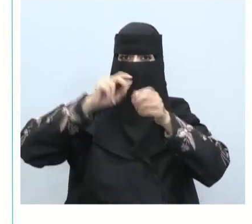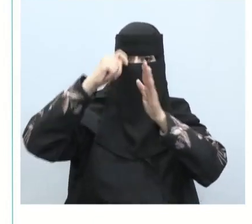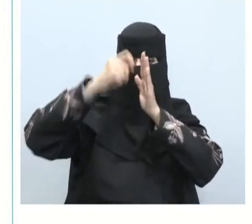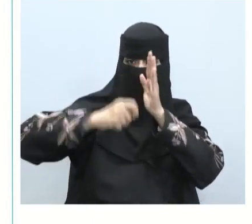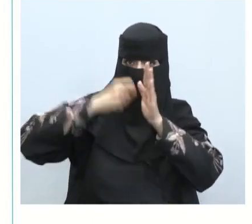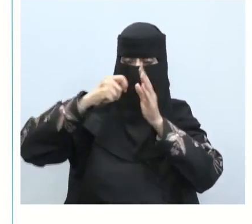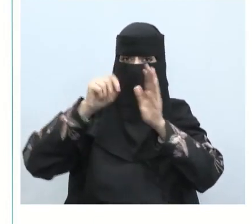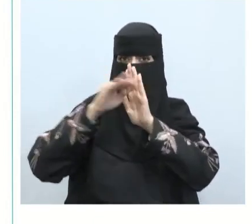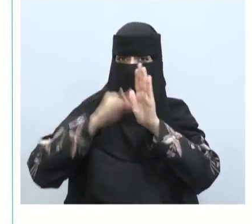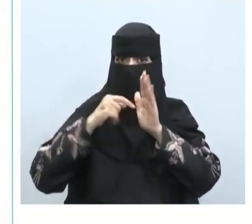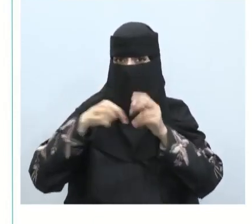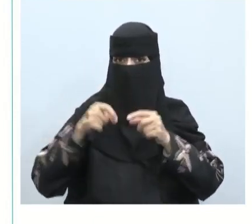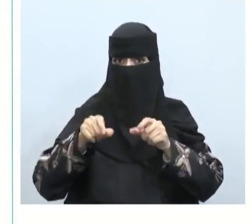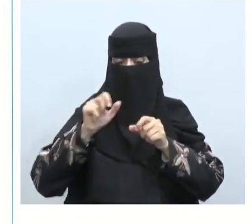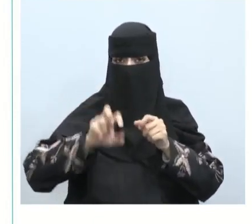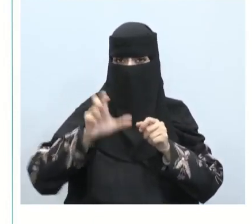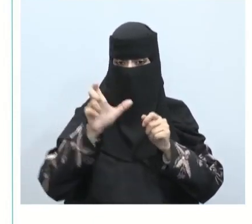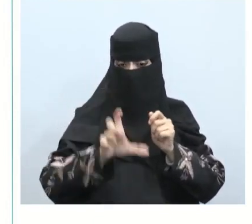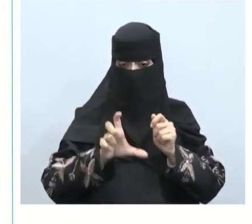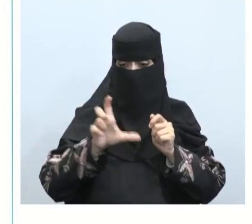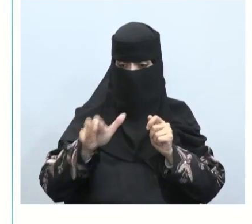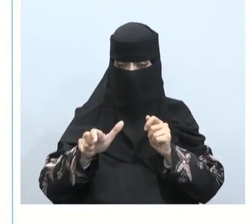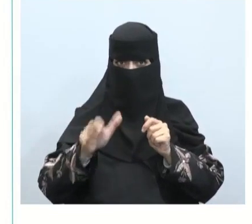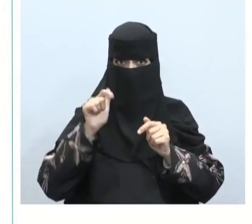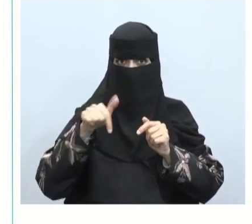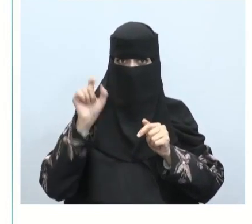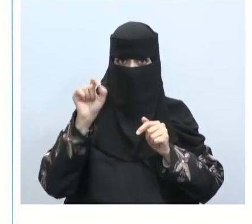باستخدام مفتاحي الت واف